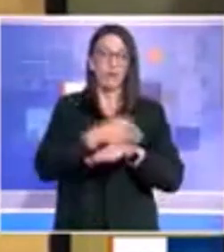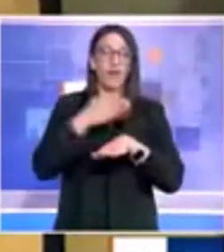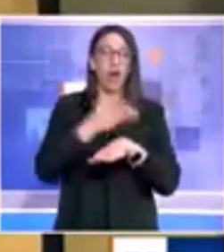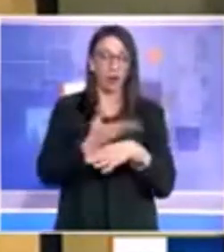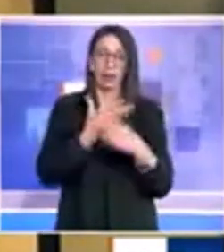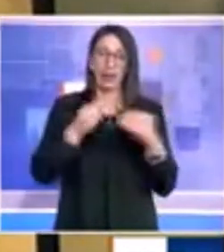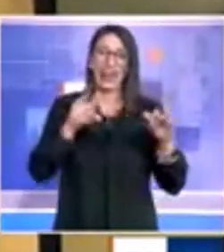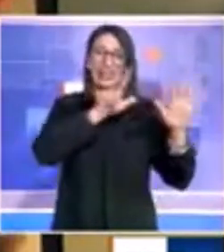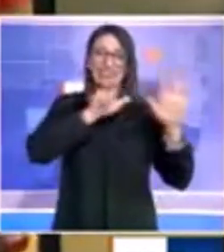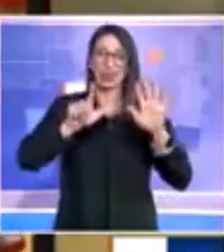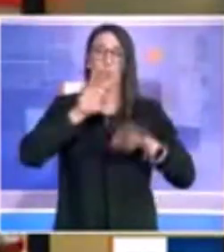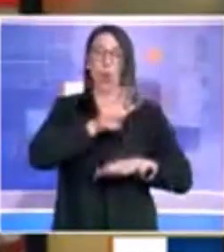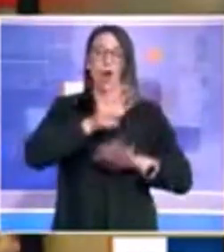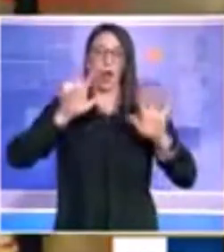748